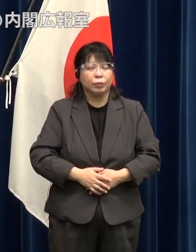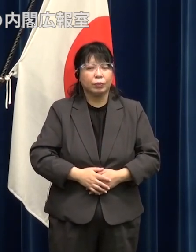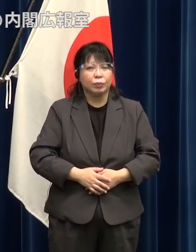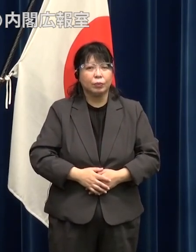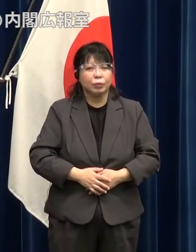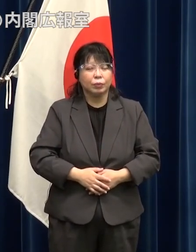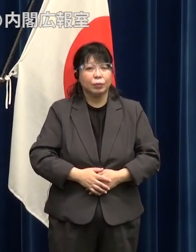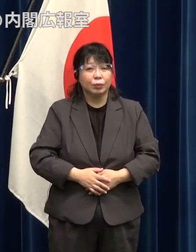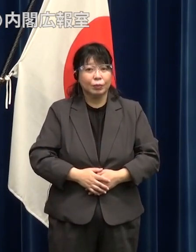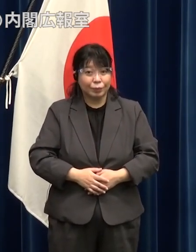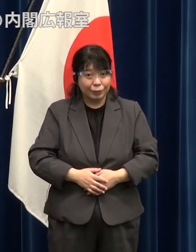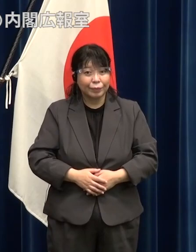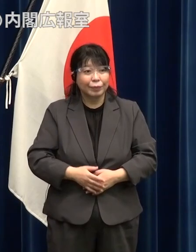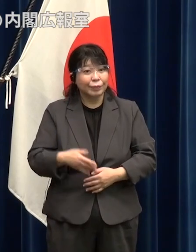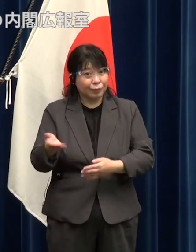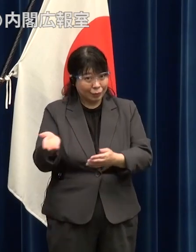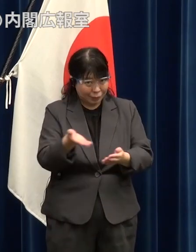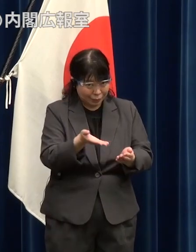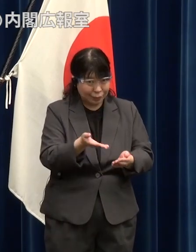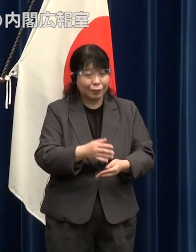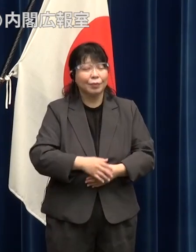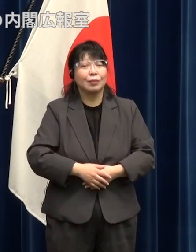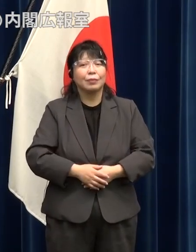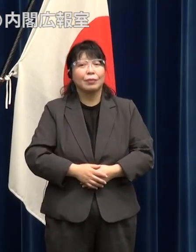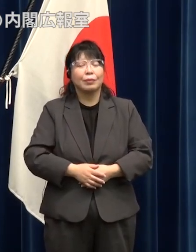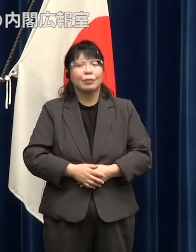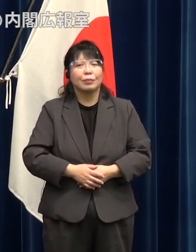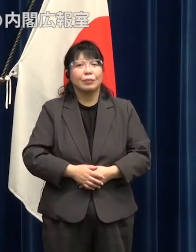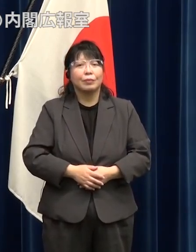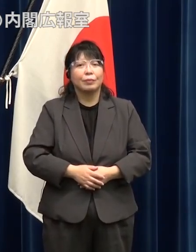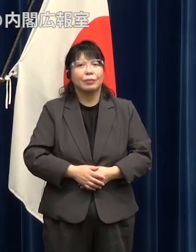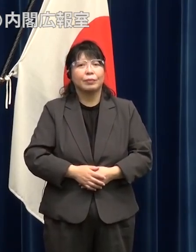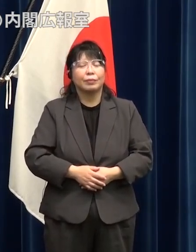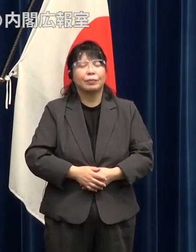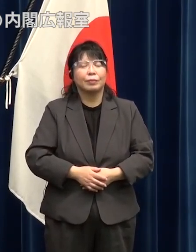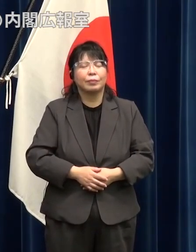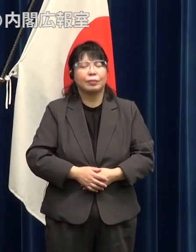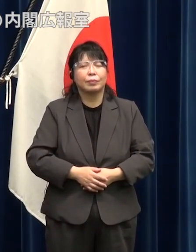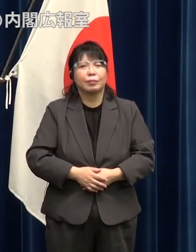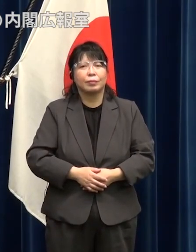それではその次に日本放送の畑中さ